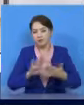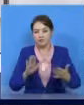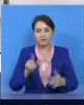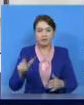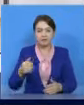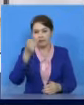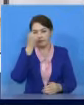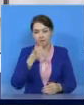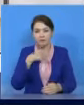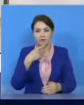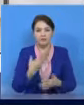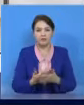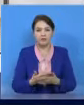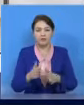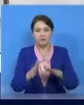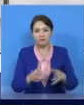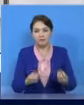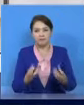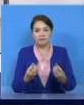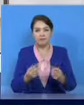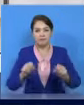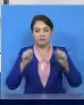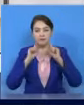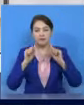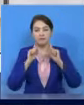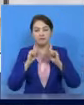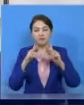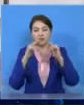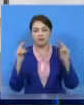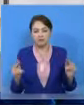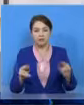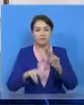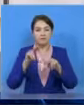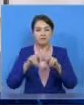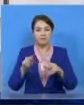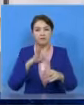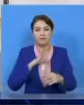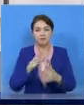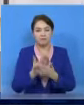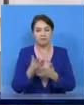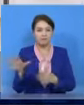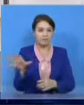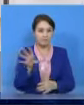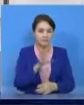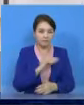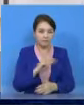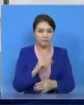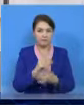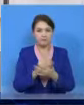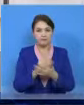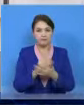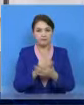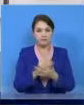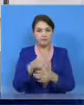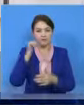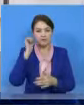өздерінің алғыстарын білдіруде. Одан бөлек спорт кешені ангар типтегі салынуда. Бұлардың барлығы